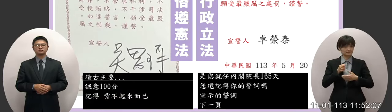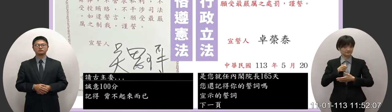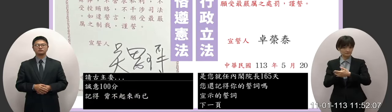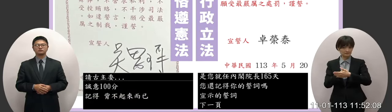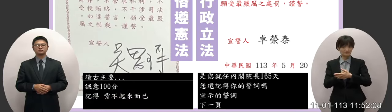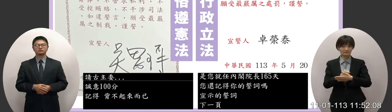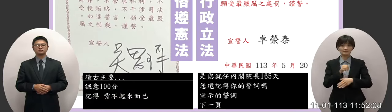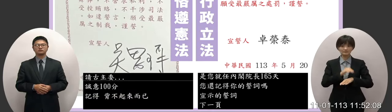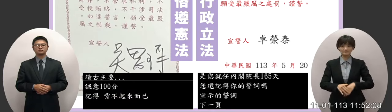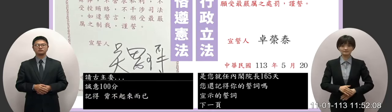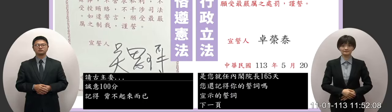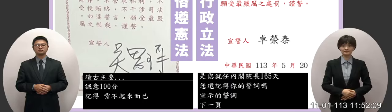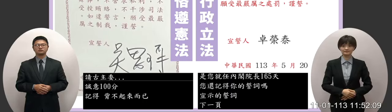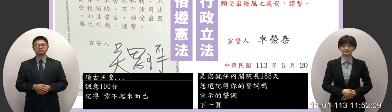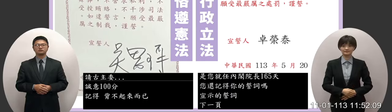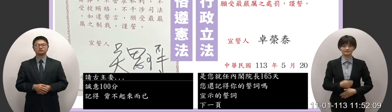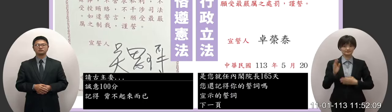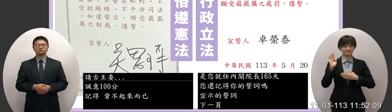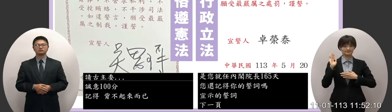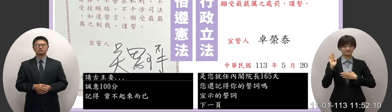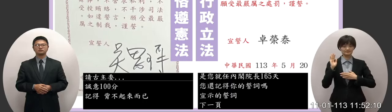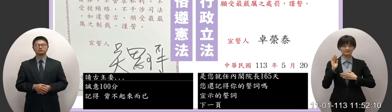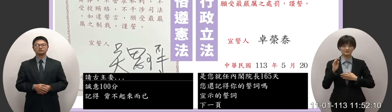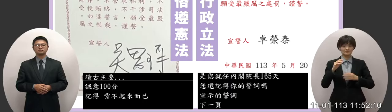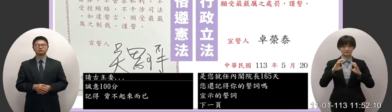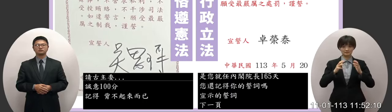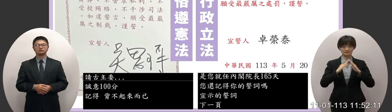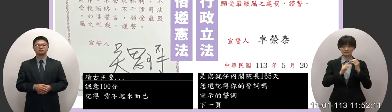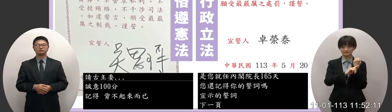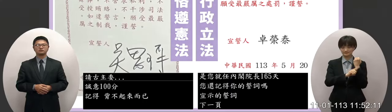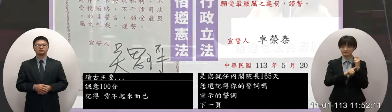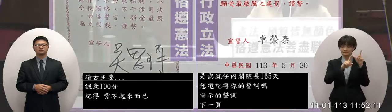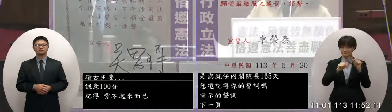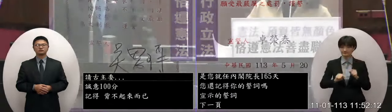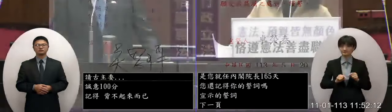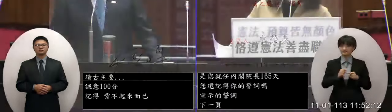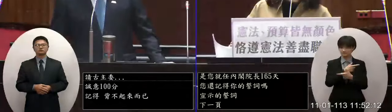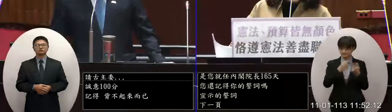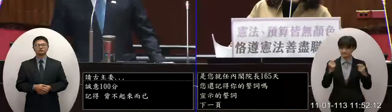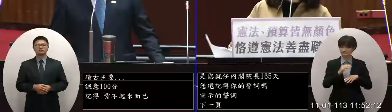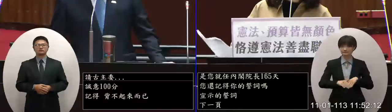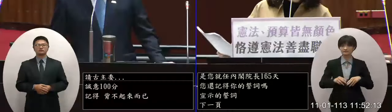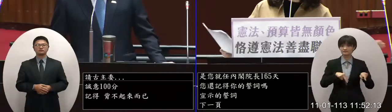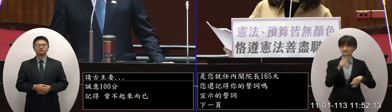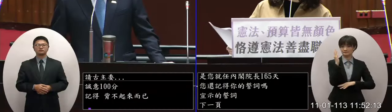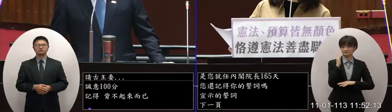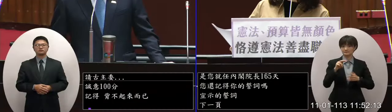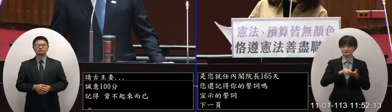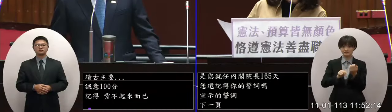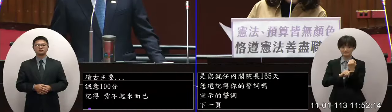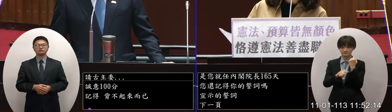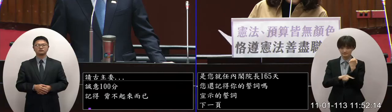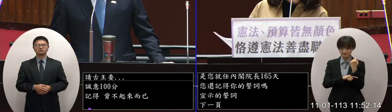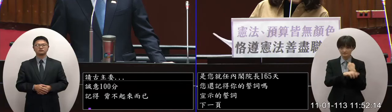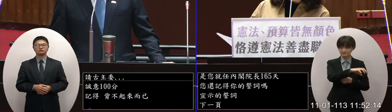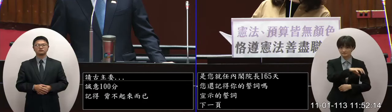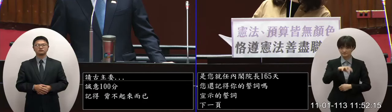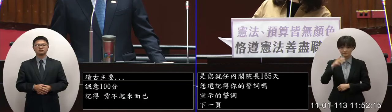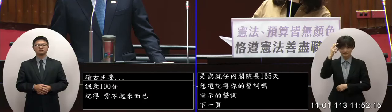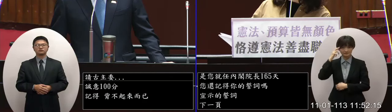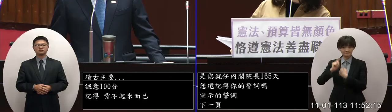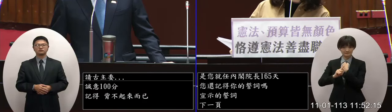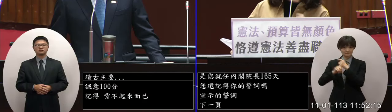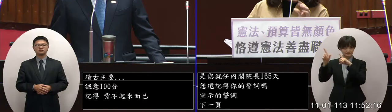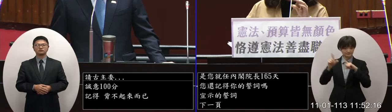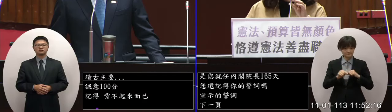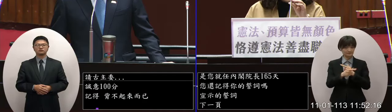事已至诚恪遵国家法令。所以无论行政立法都要恪遵宪法。我们